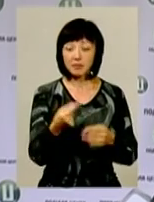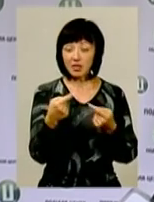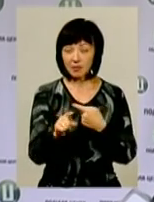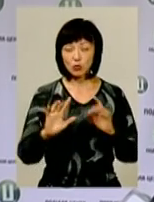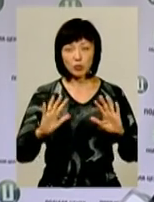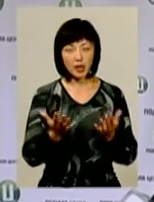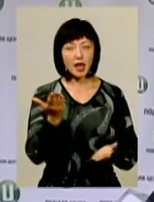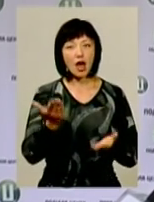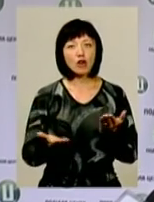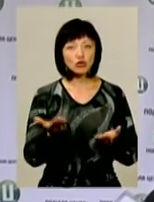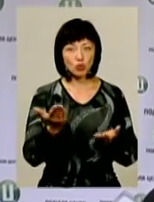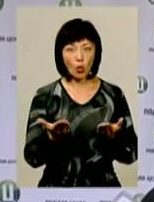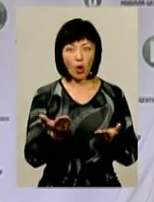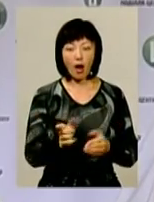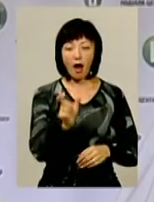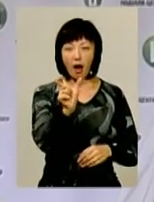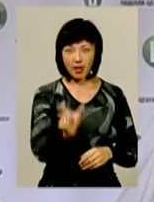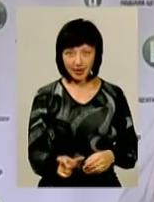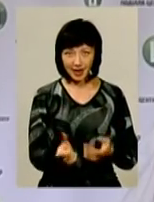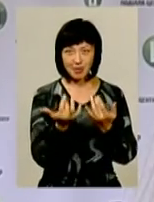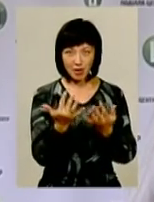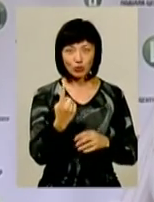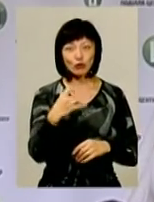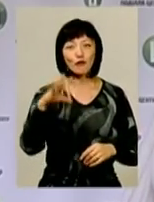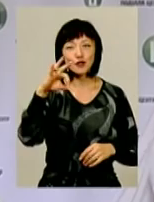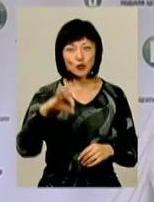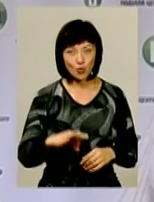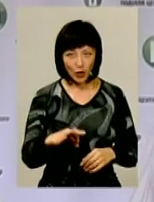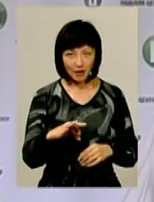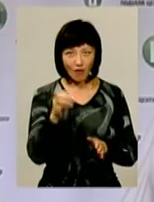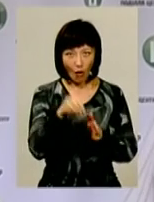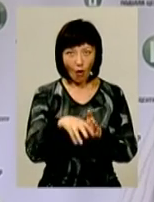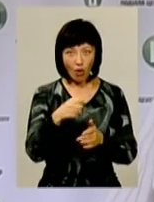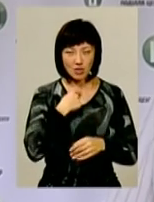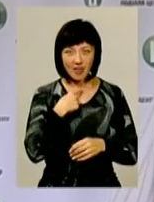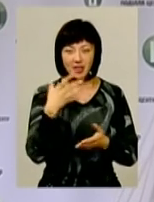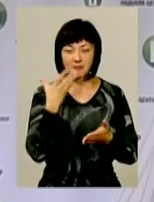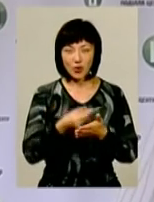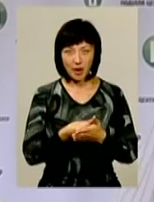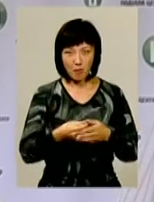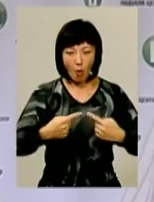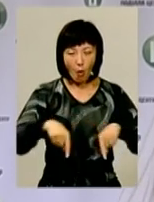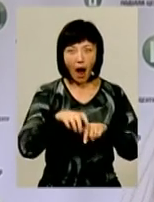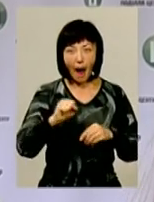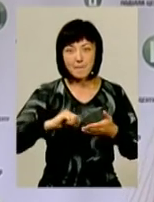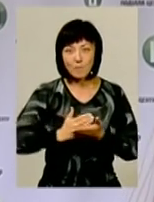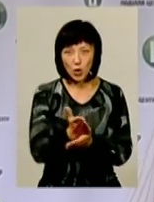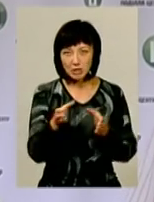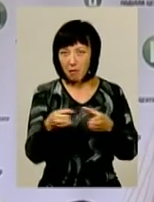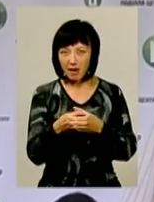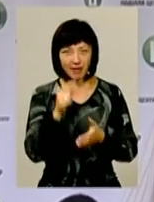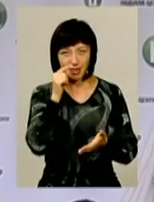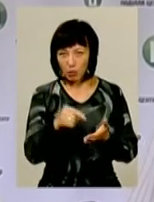випадку, якщо кандидат набирає навіть 100% голосів на своєму окрузі, а партія не